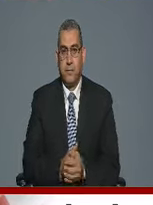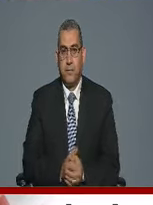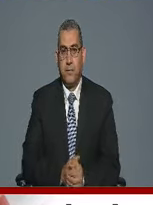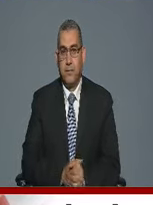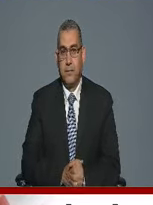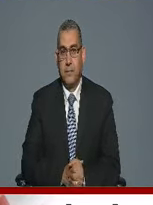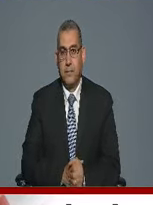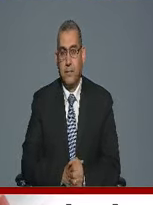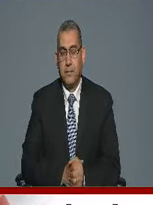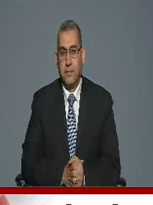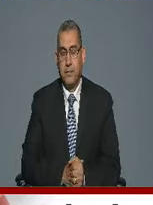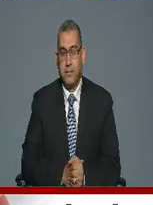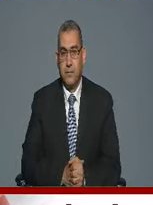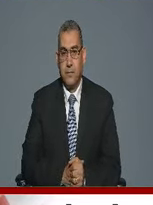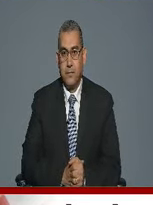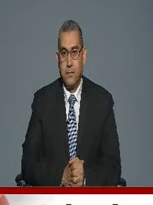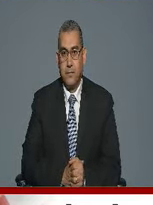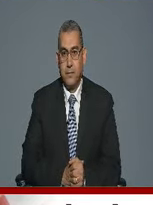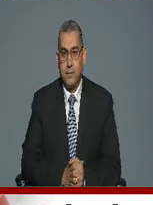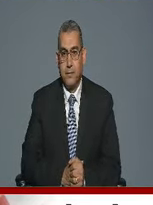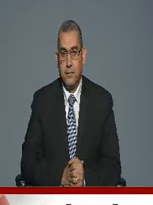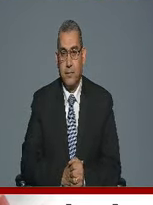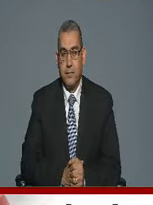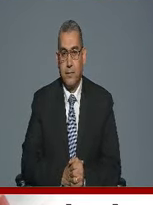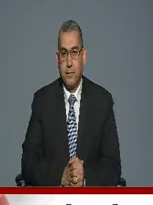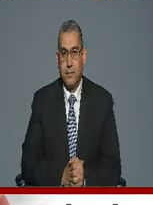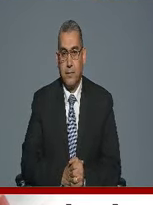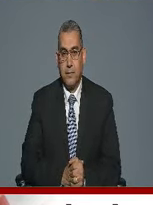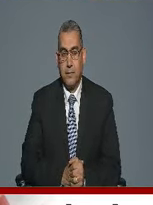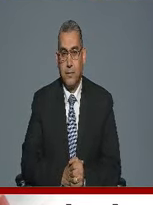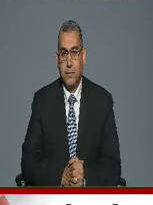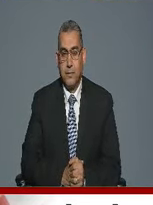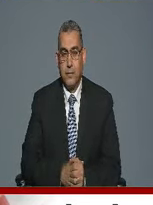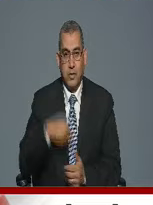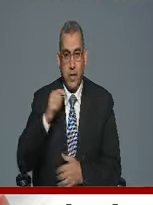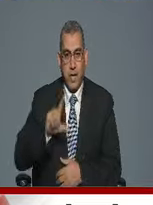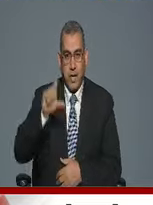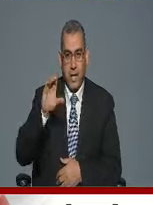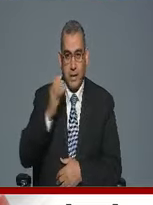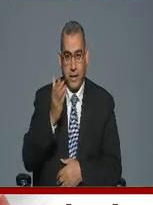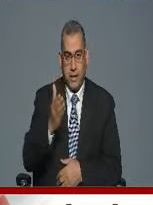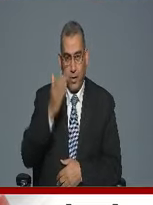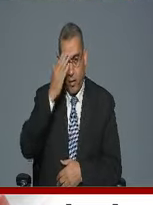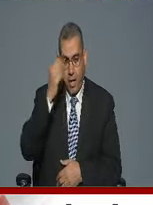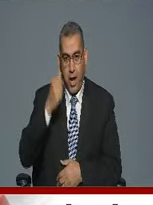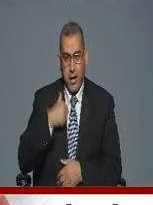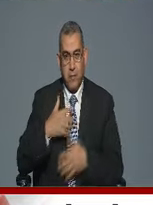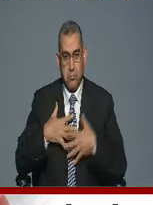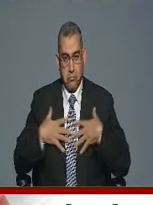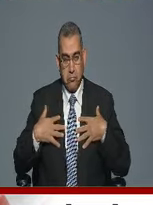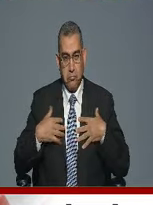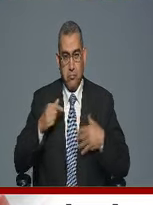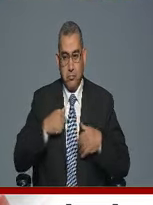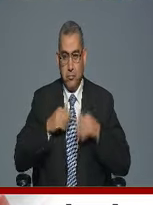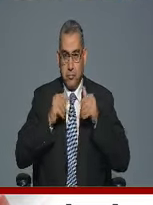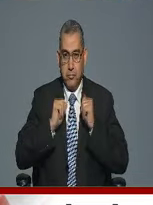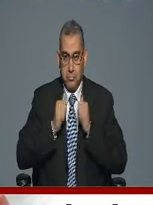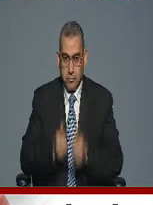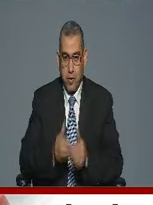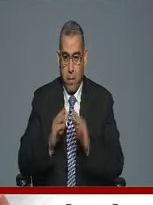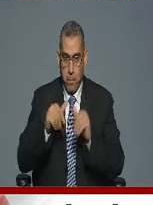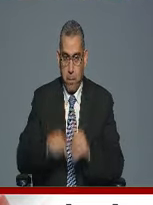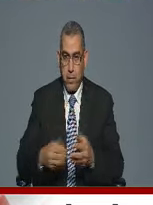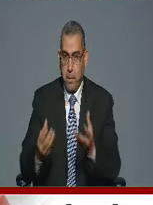رمضان كريم مستر بريزيدنت. فخامة الرئيس، وأنا سعيدة عن حق لوجودي هنا اليوم مع